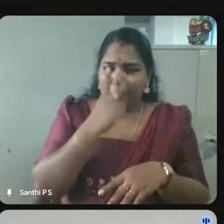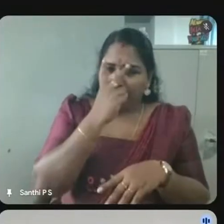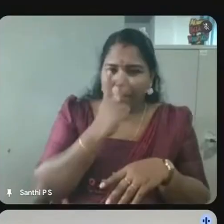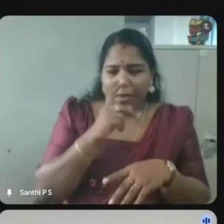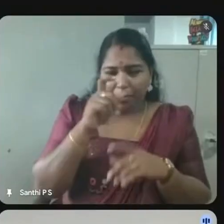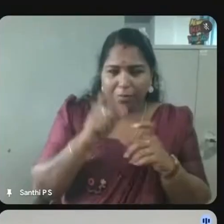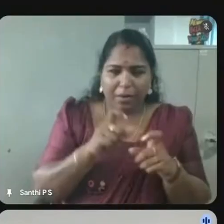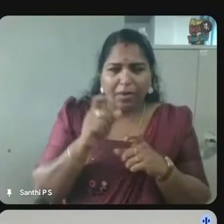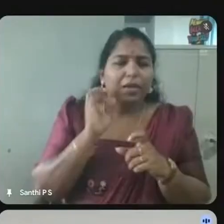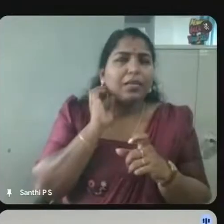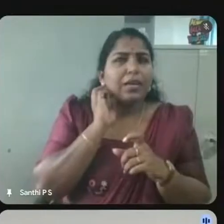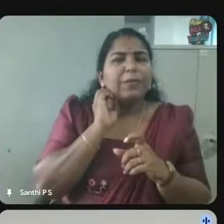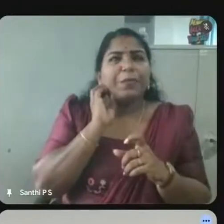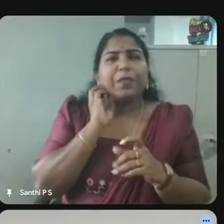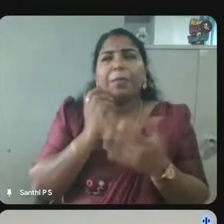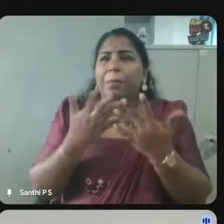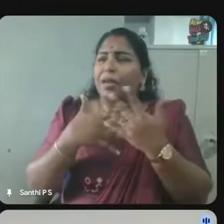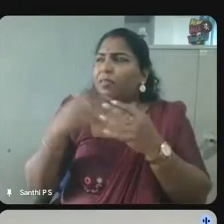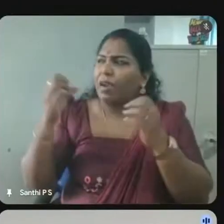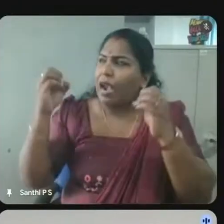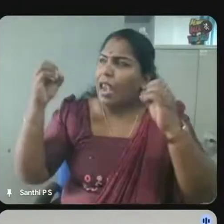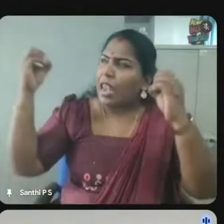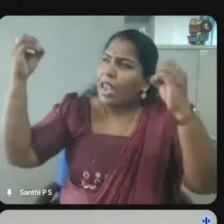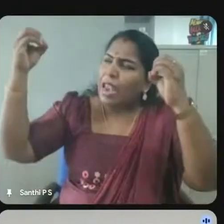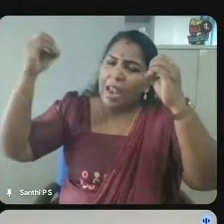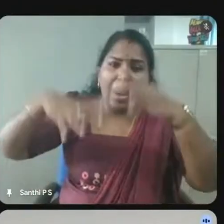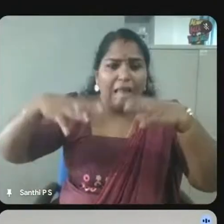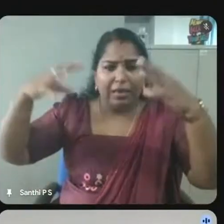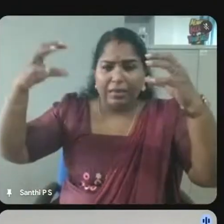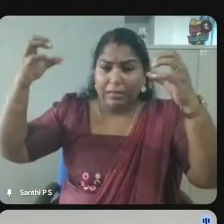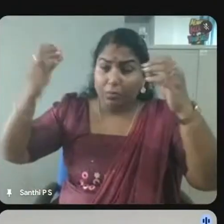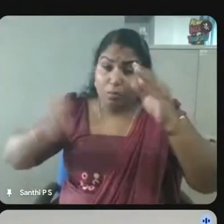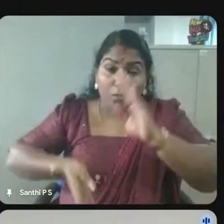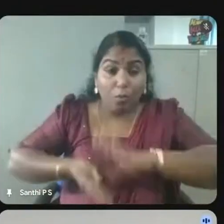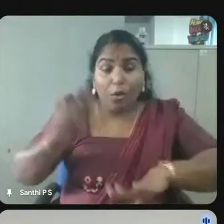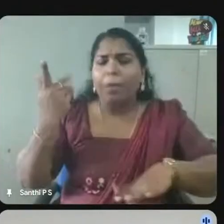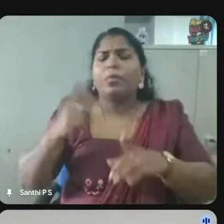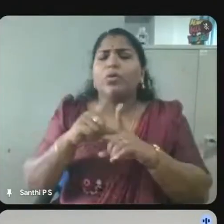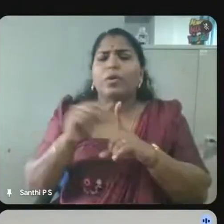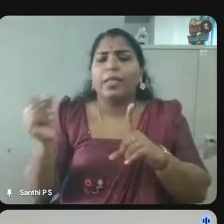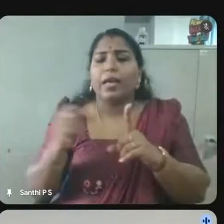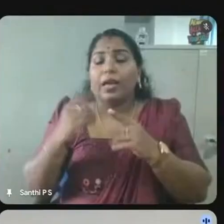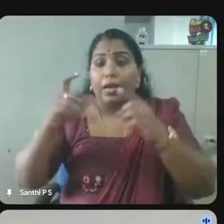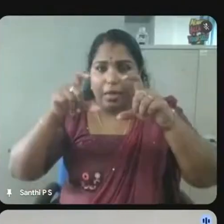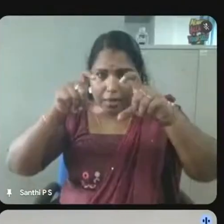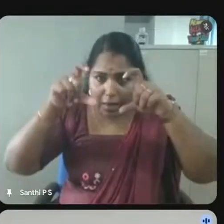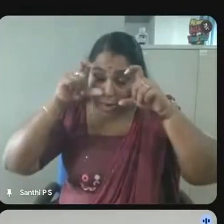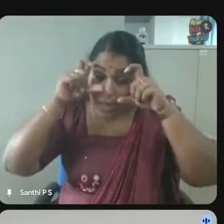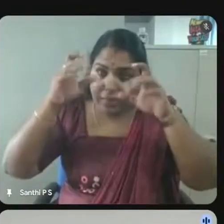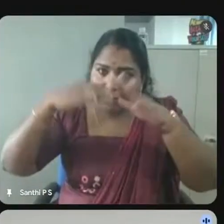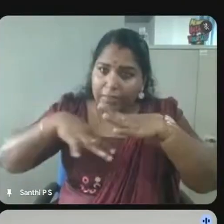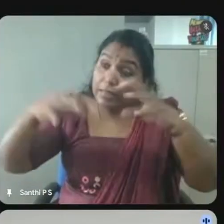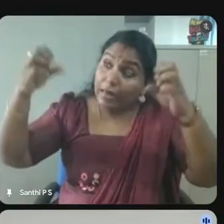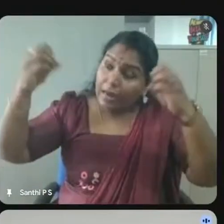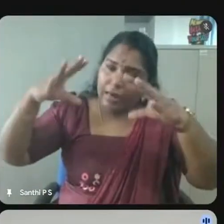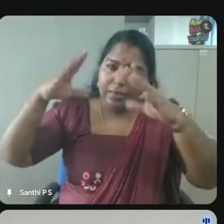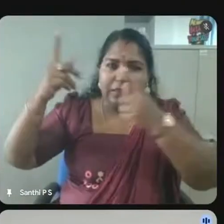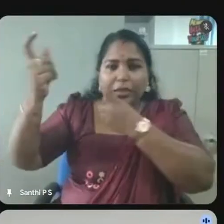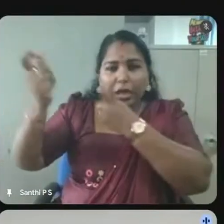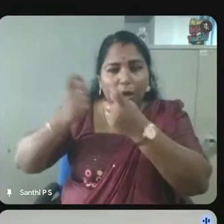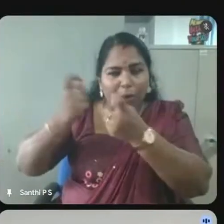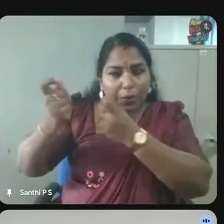കൂടുതൽ. അപ്പൊ നമ്മൾ ഗ്ലെയർ കുറയ്ക്കുന്ന ടിന്റഡ് ആയിട്ടുള്ള ഗ്ലാസ് ആണ് കൊടുക്കേണ്ടത്. ചിലതില് കോൺട്രാസ്റ്റ് ആയിരിക്കും കുറവ്. അങ്ങനെ വരുമ്പോൾ നമ്മൾ